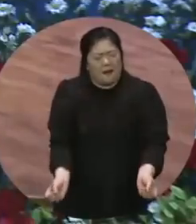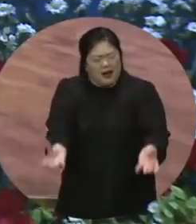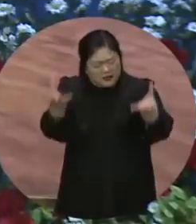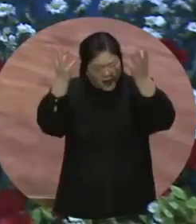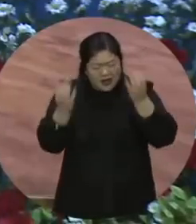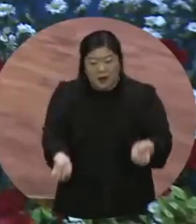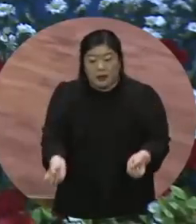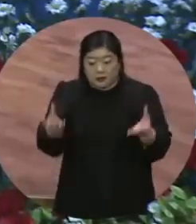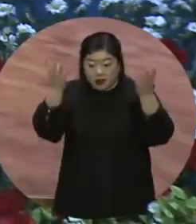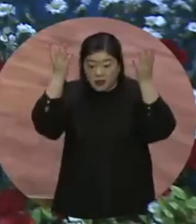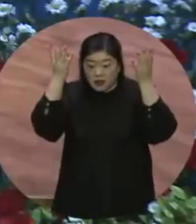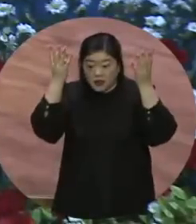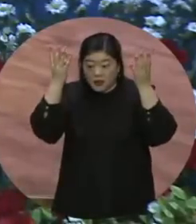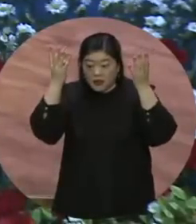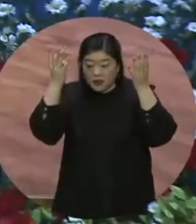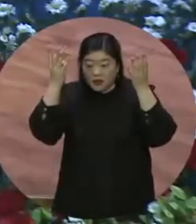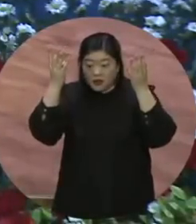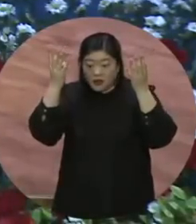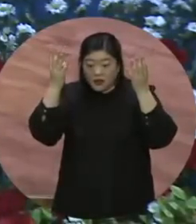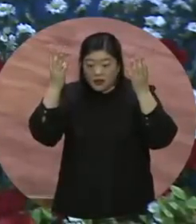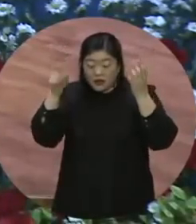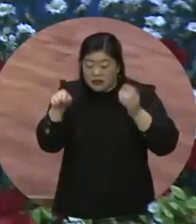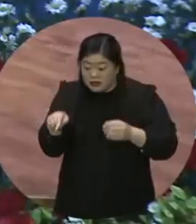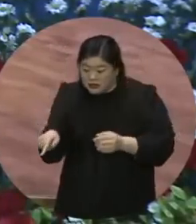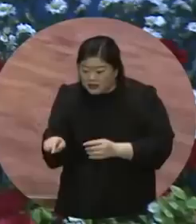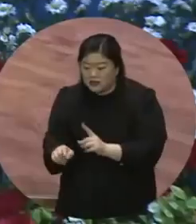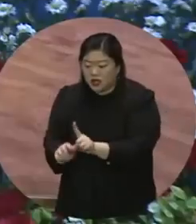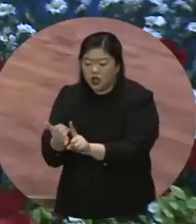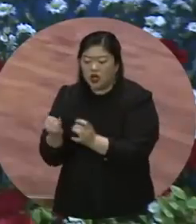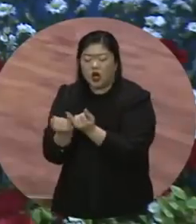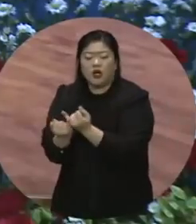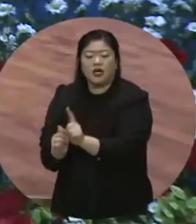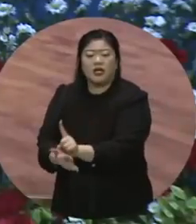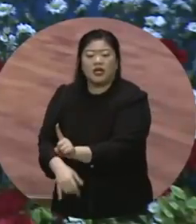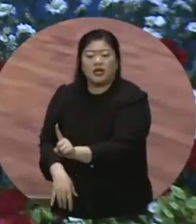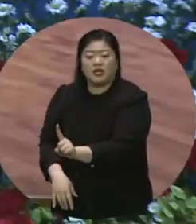감옥에서 시작된 이 만세 운동이 저 밖으로 가요.